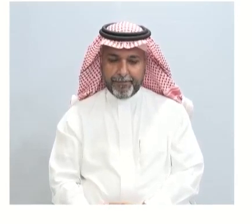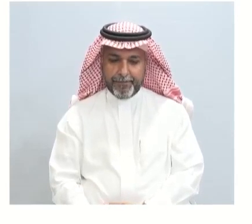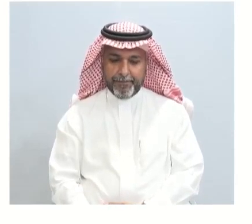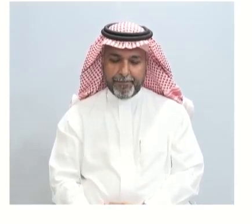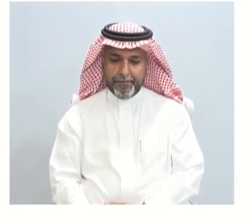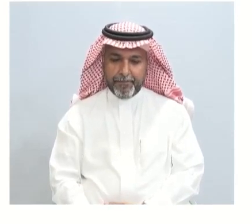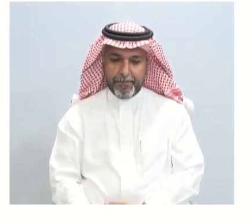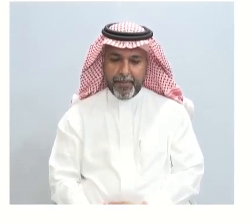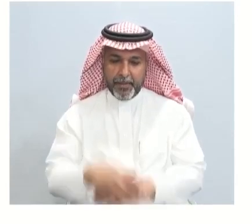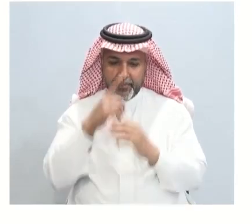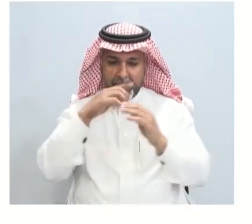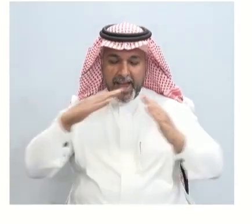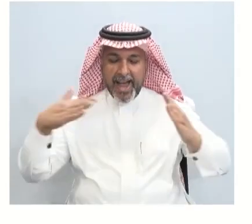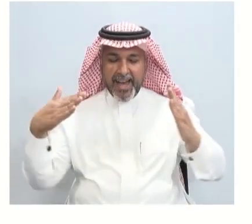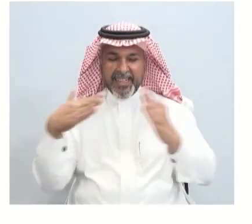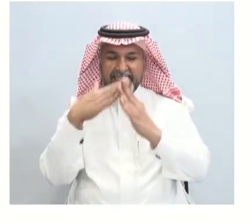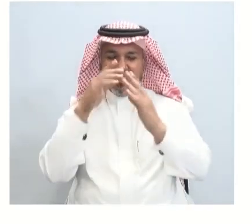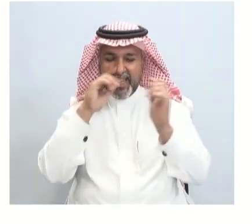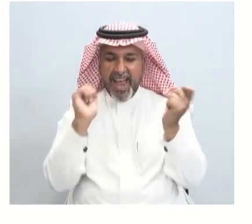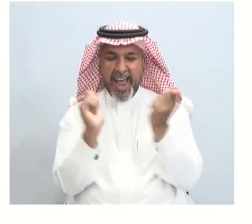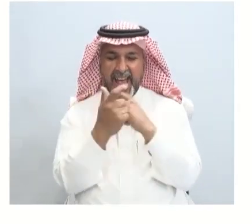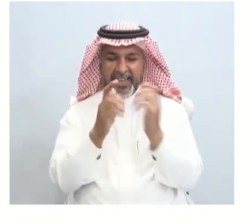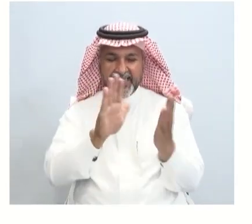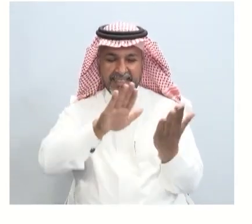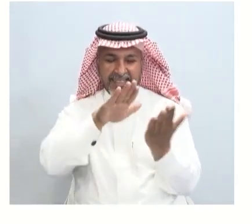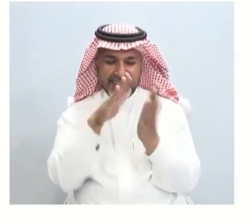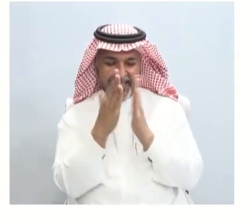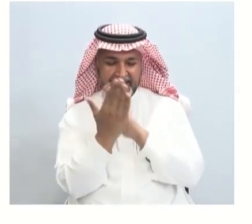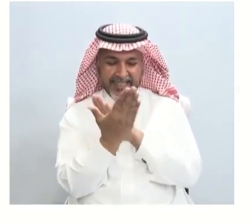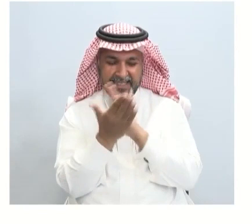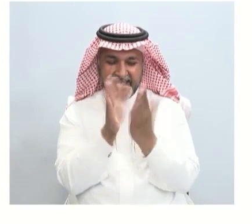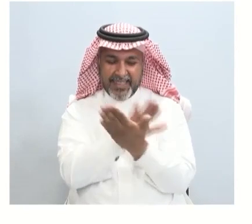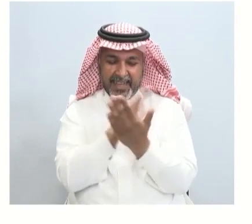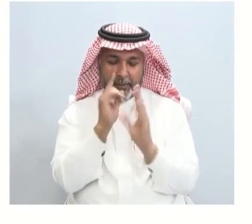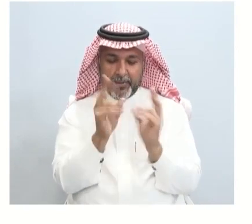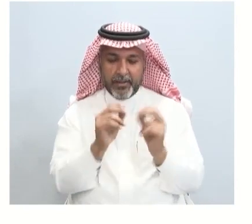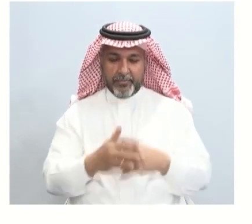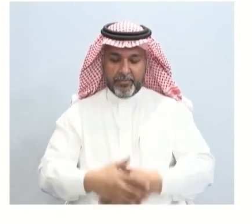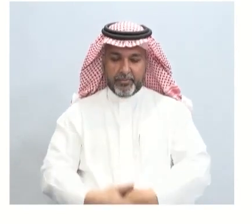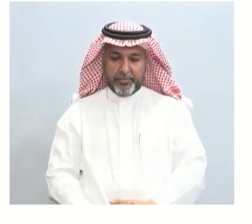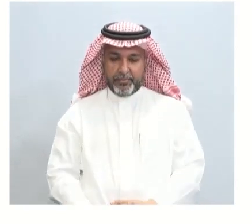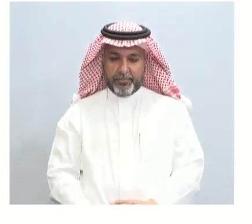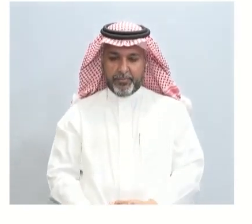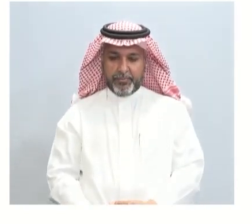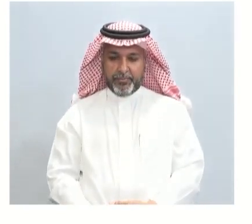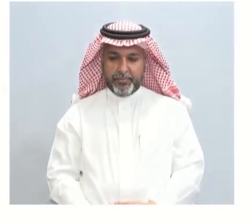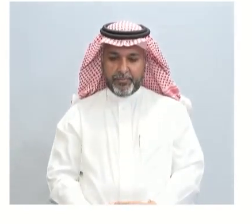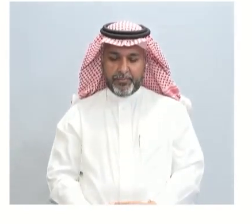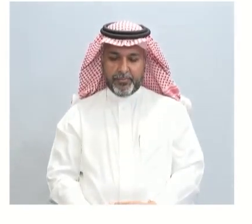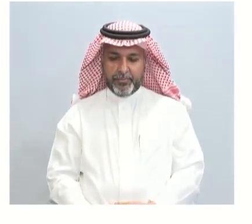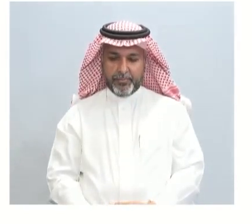الرسمين فبالتالي نلاحظ ان كانك عكست هذه الرسمه اللي هي رسمه التان وبالتالي تعطيك رسمه